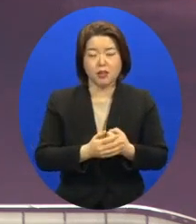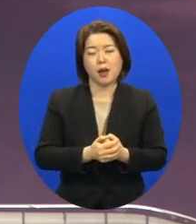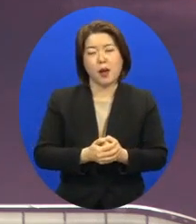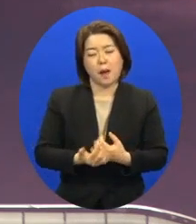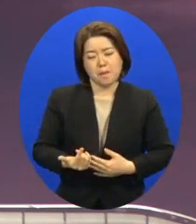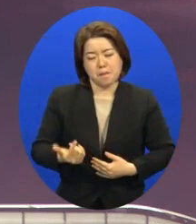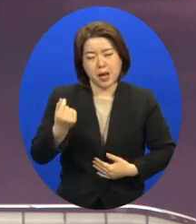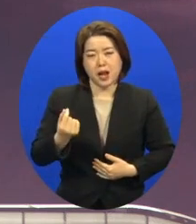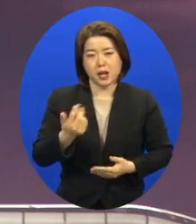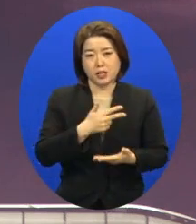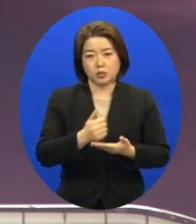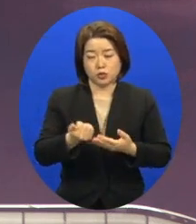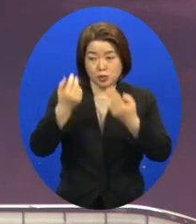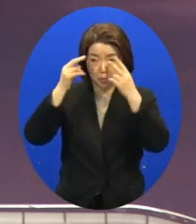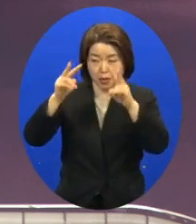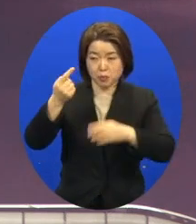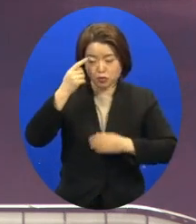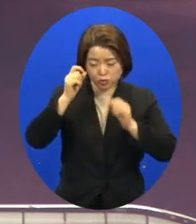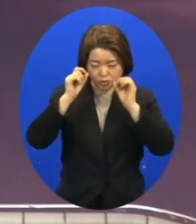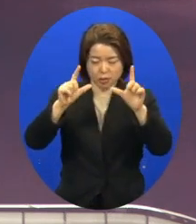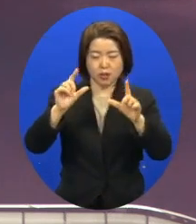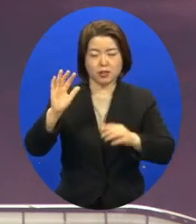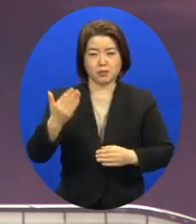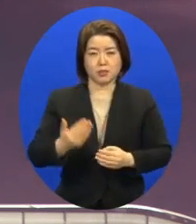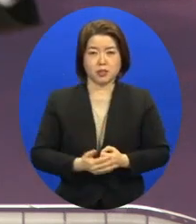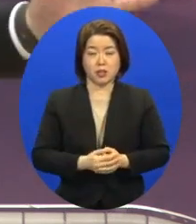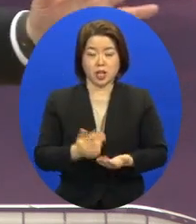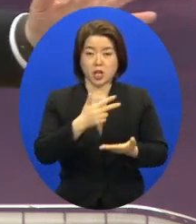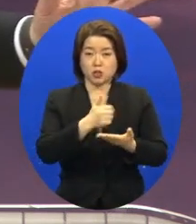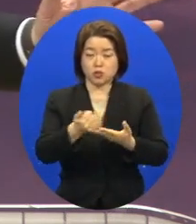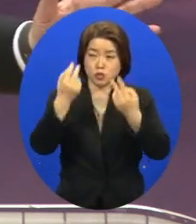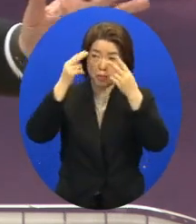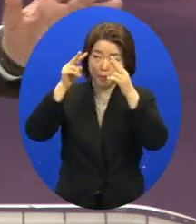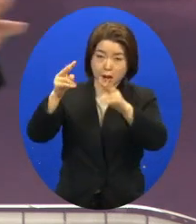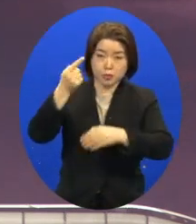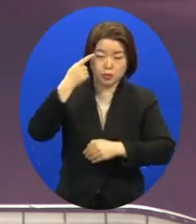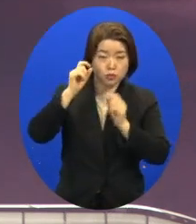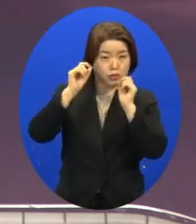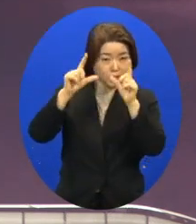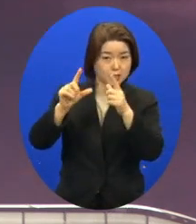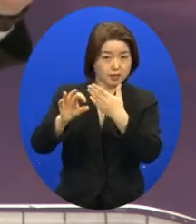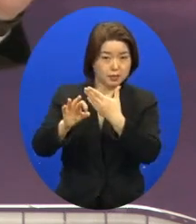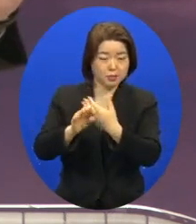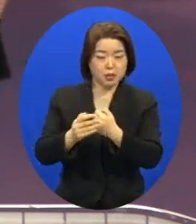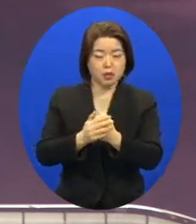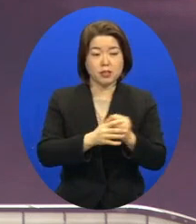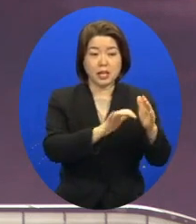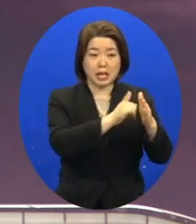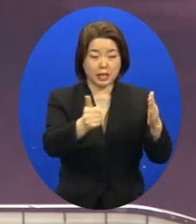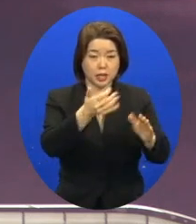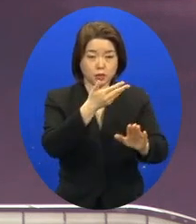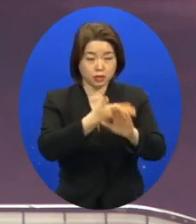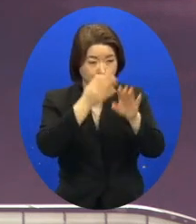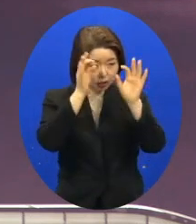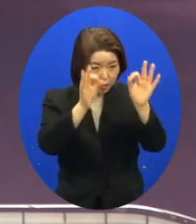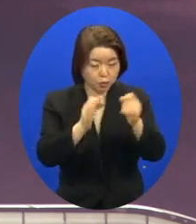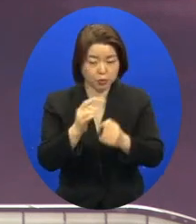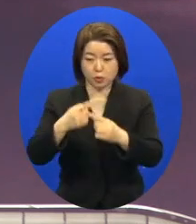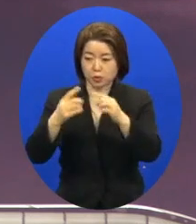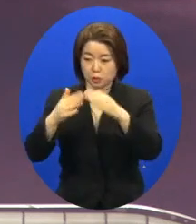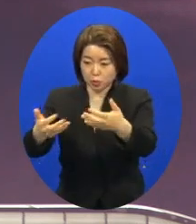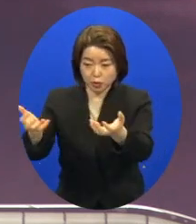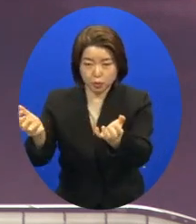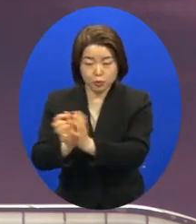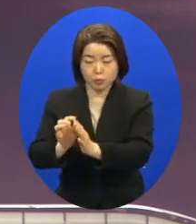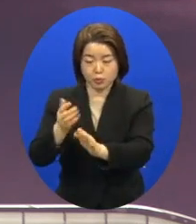주님을 바라보는 눈이 뜨여야 됩니다. 주님을 바라보는 눈이 열리고 나면 가족이 달리 보이고 교회 공동체도 완전히